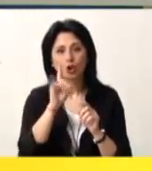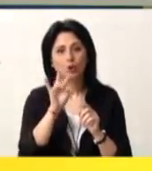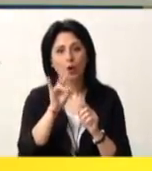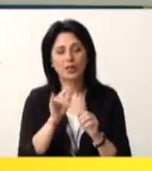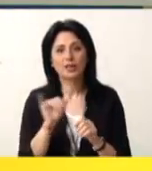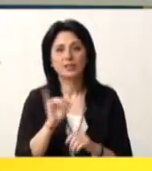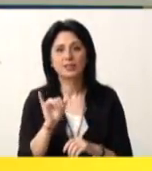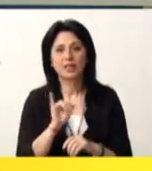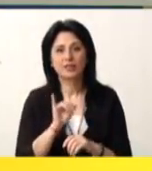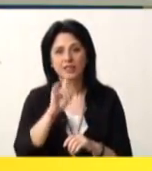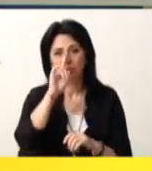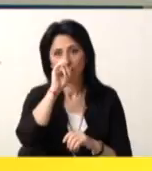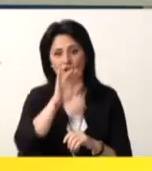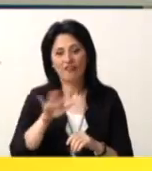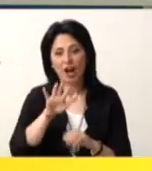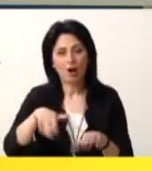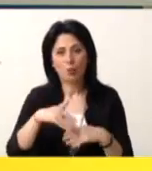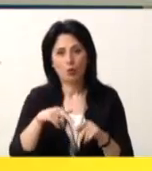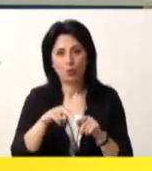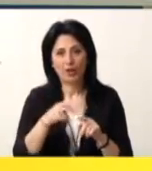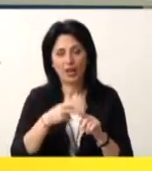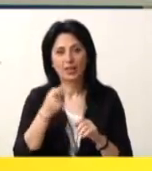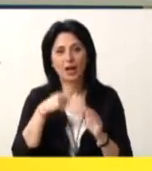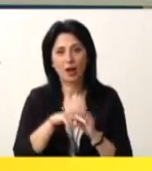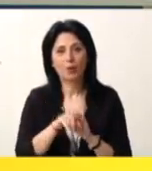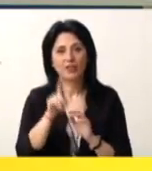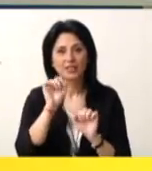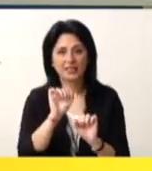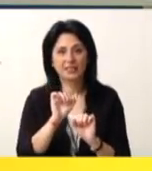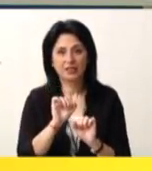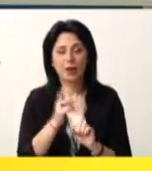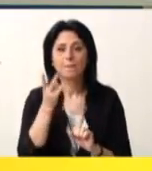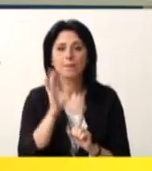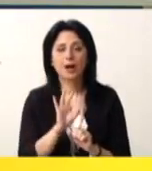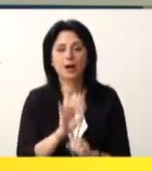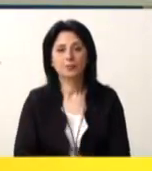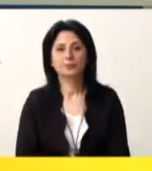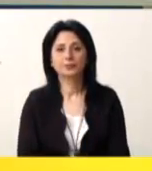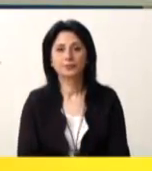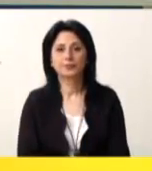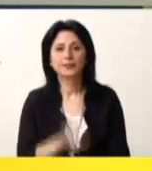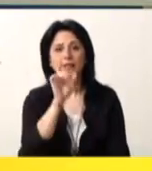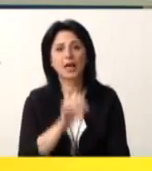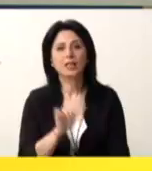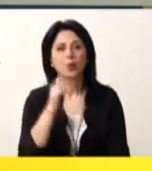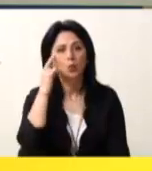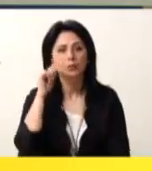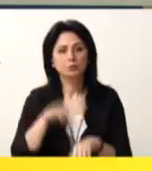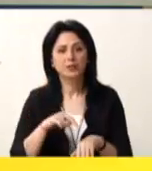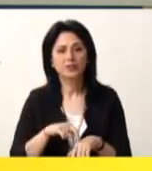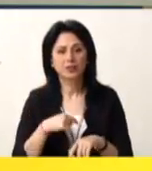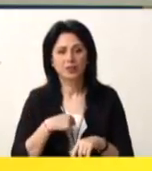სადაც მჟავე გარემო არ არის. აქედან გამომდინარე, მათ იცავს. მაგრამ ადამიანი როგორ მიხვდება,